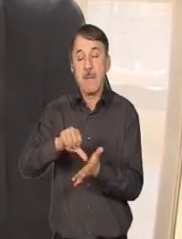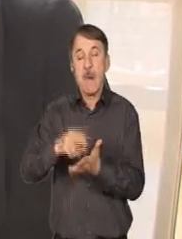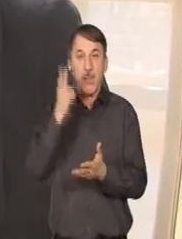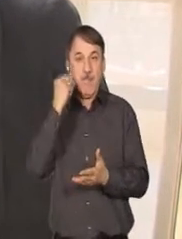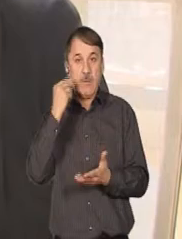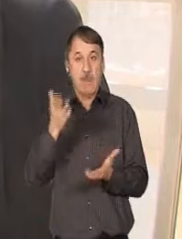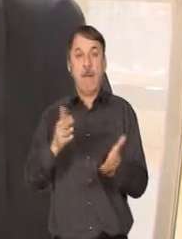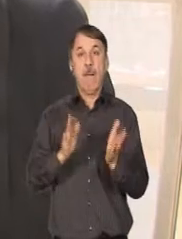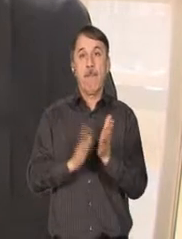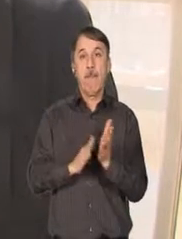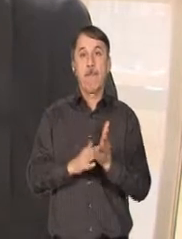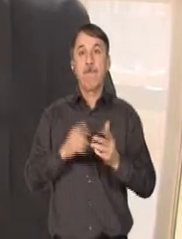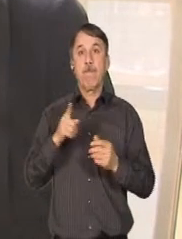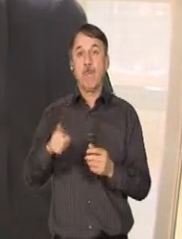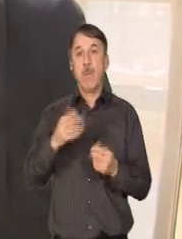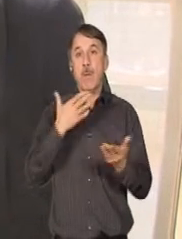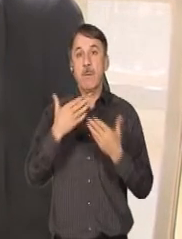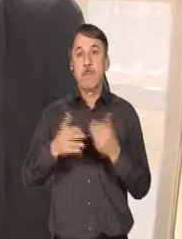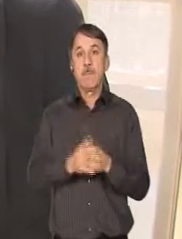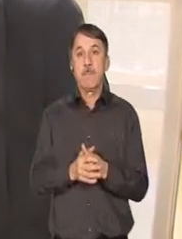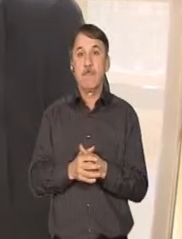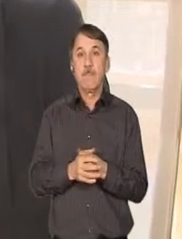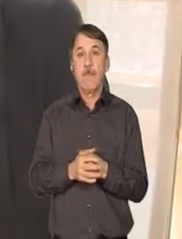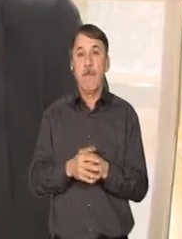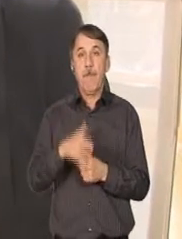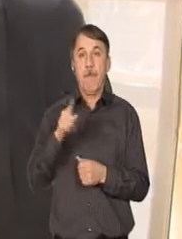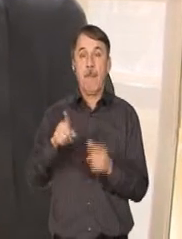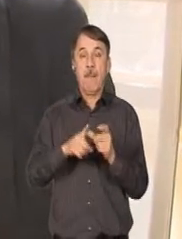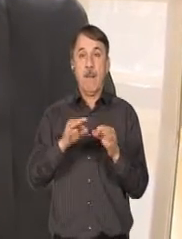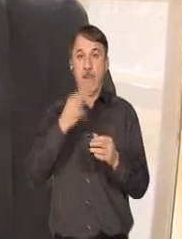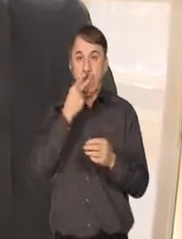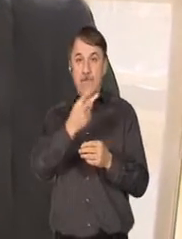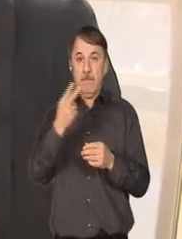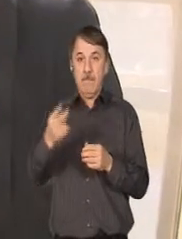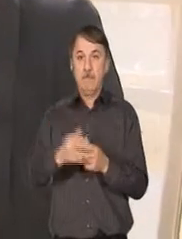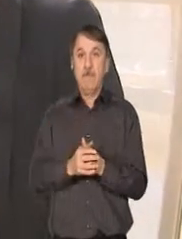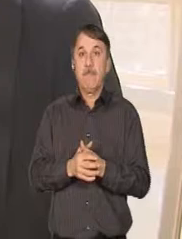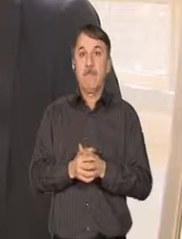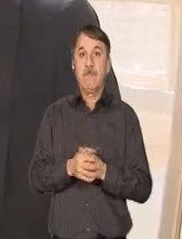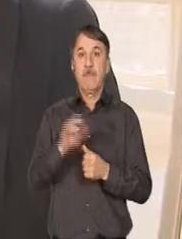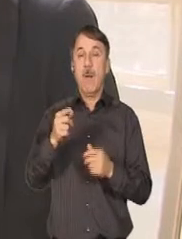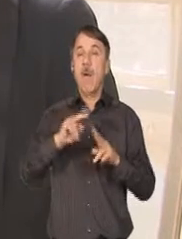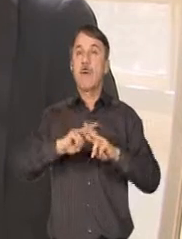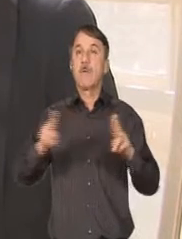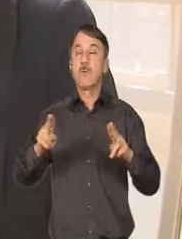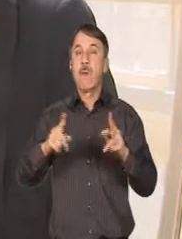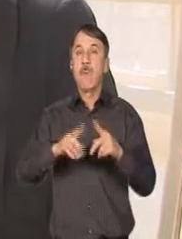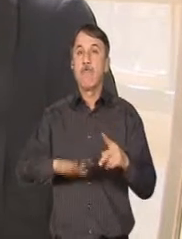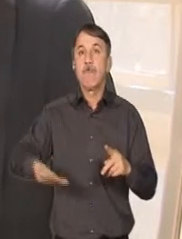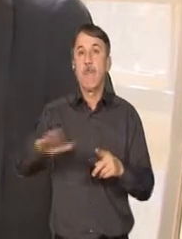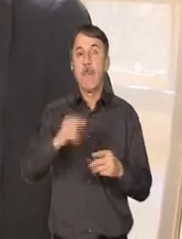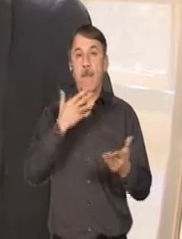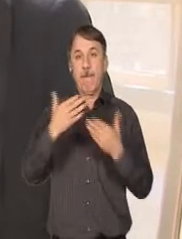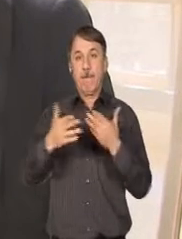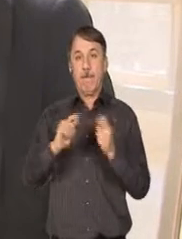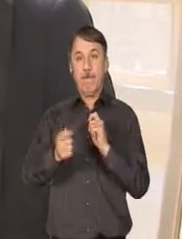Gradska biblioteka Novog Sada, Kriminalističko policijska akademija i uspostavljena je adekvatna saradnja sa